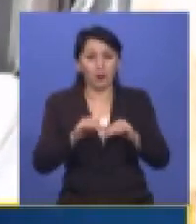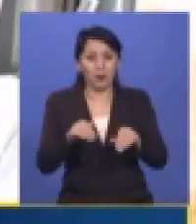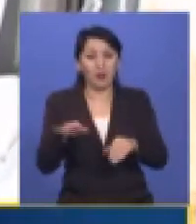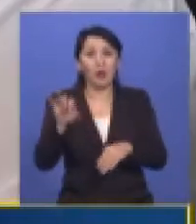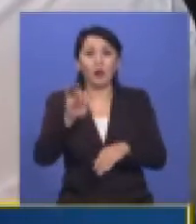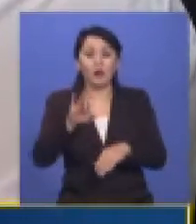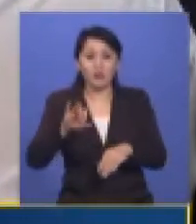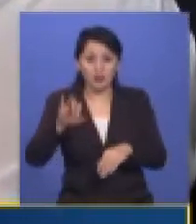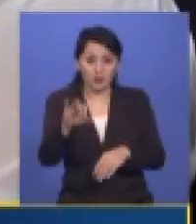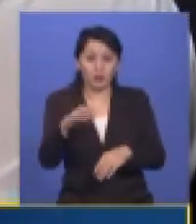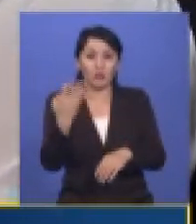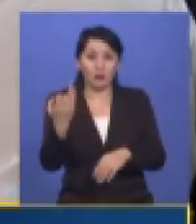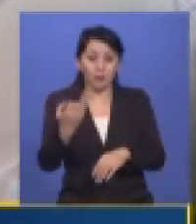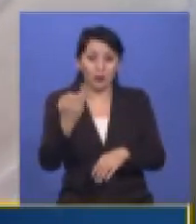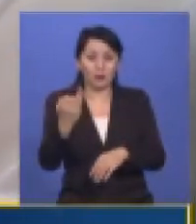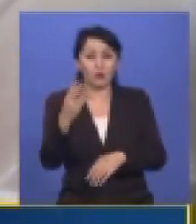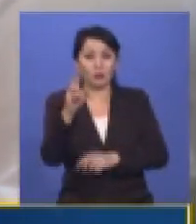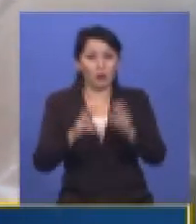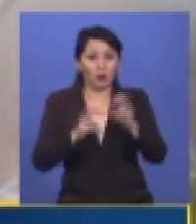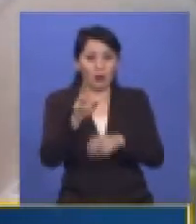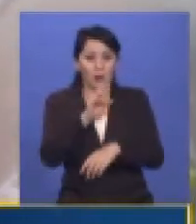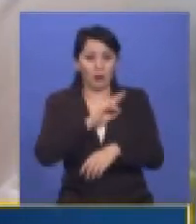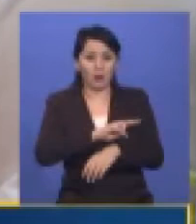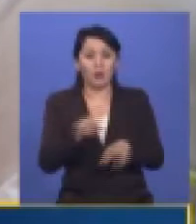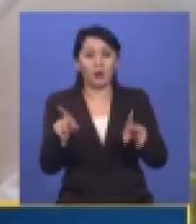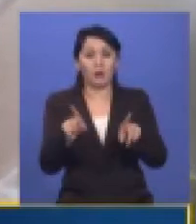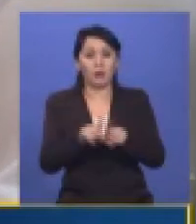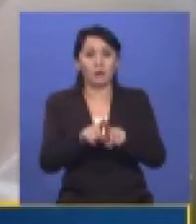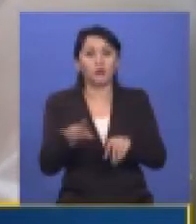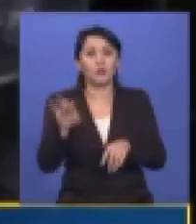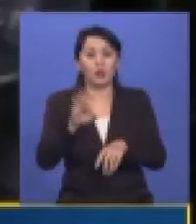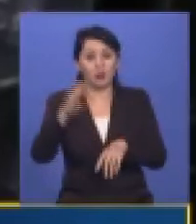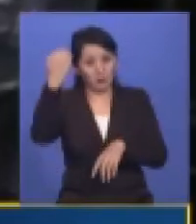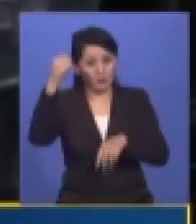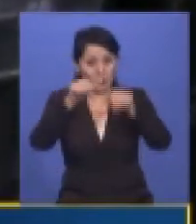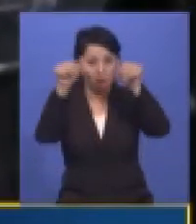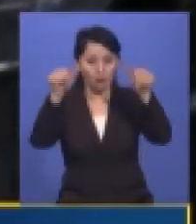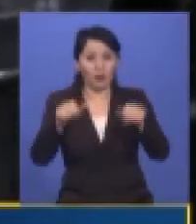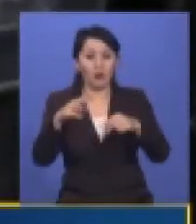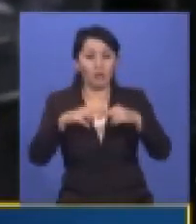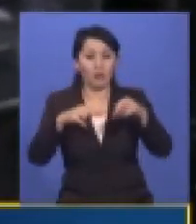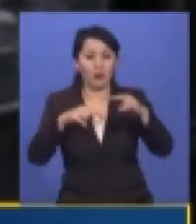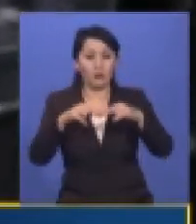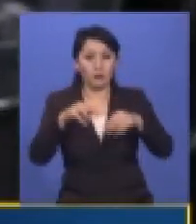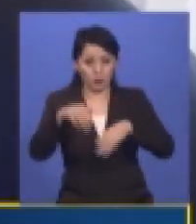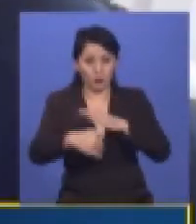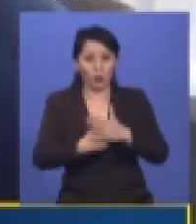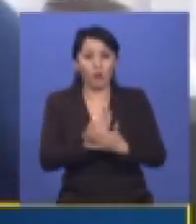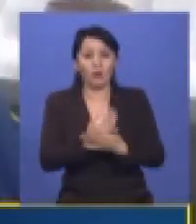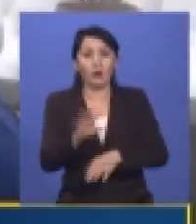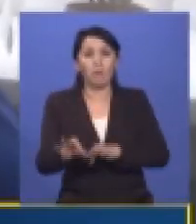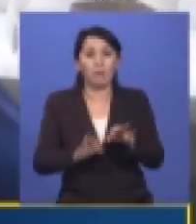тарихи, мәдени және өндірістік нысандарды аралап қана қоймады. Сонымен қатар тарихи ескерткіштер мен сәулет құрылымдары, инновациялық